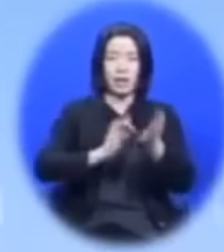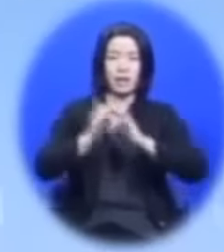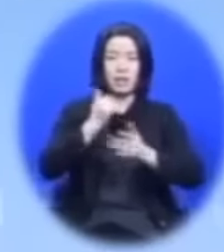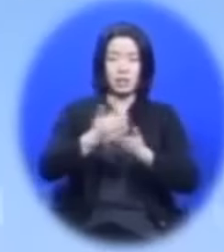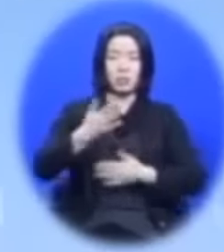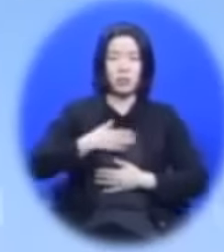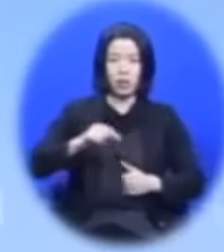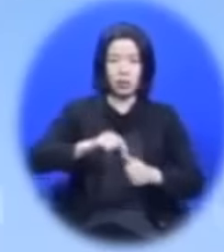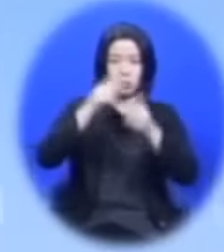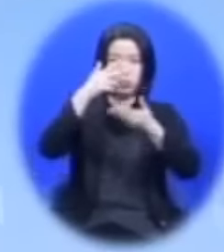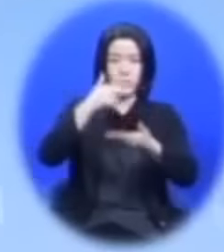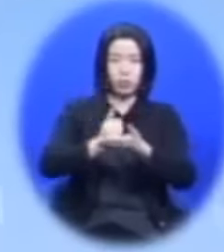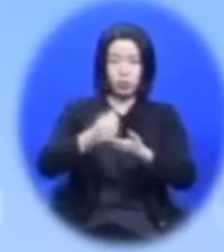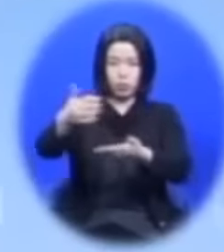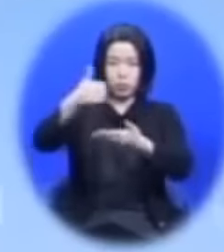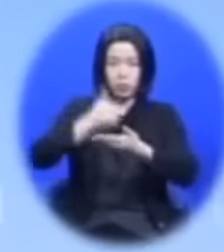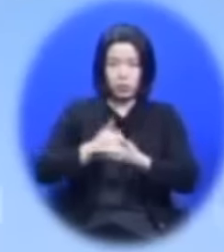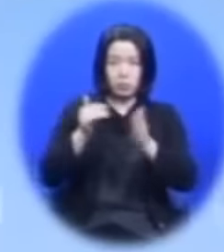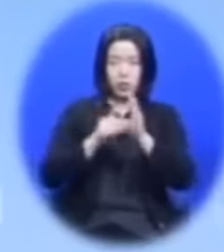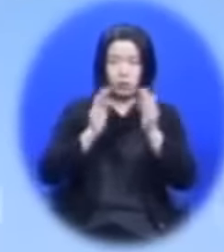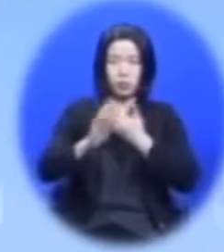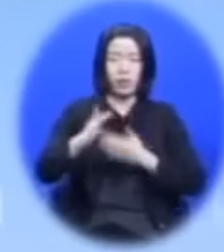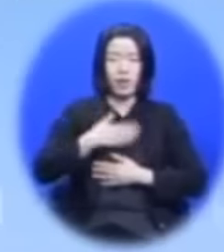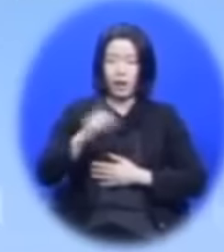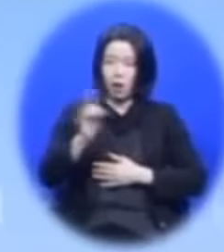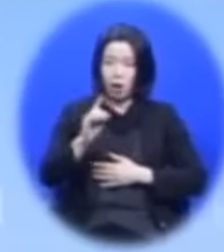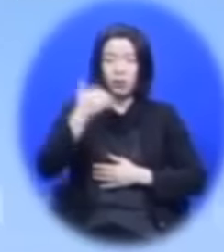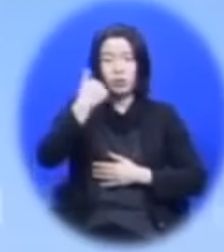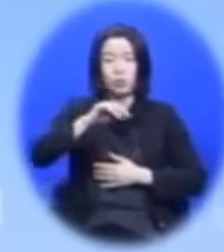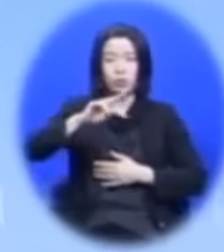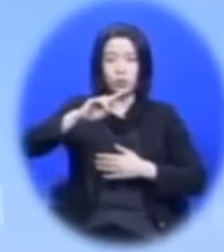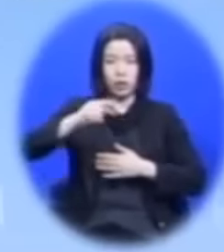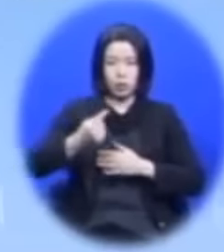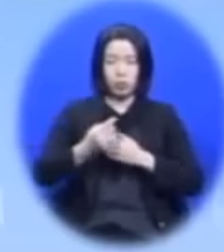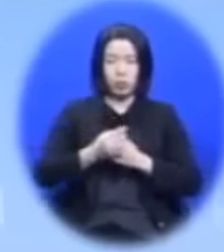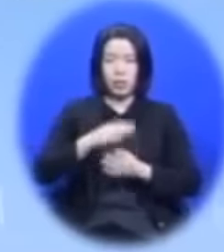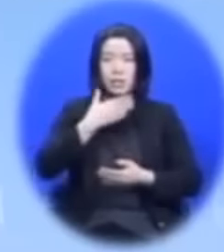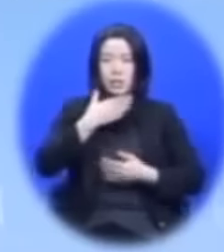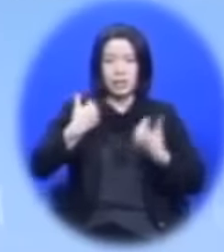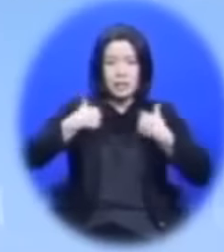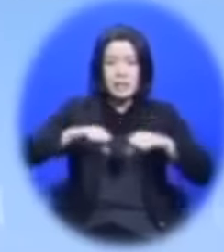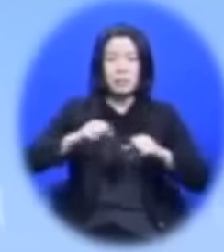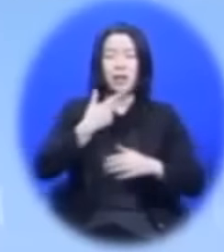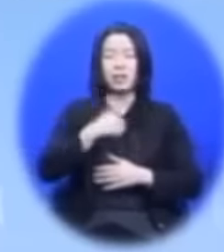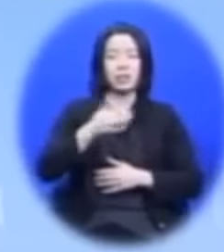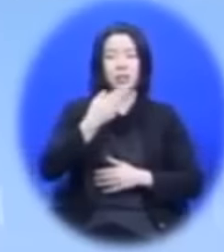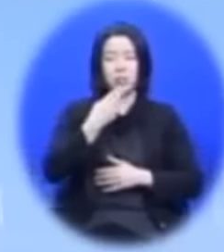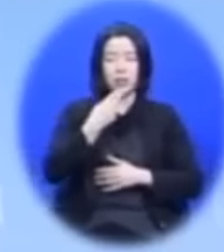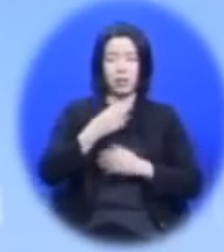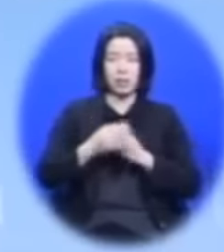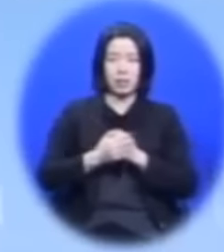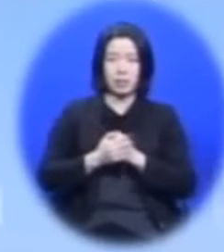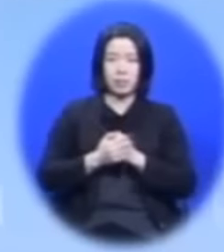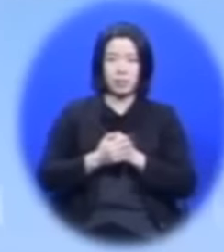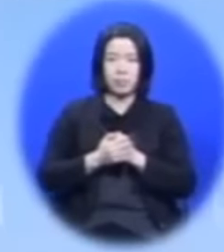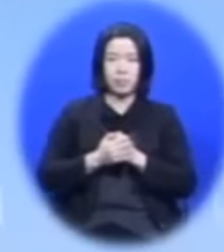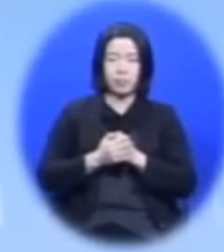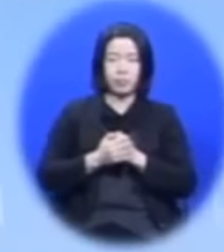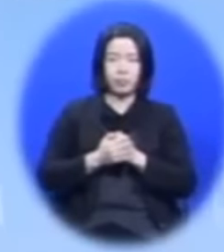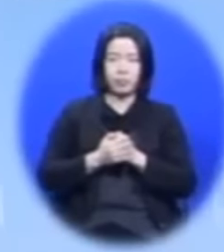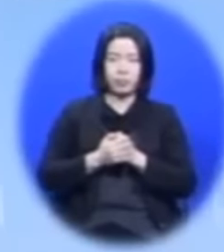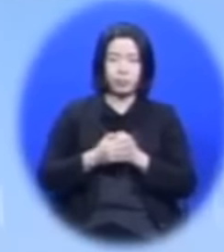나의 구주로 영접한 이후 나는 어느 누구에게도 실망한 적이 없습니다.